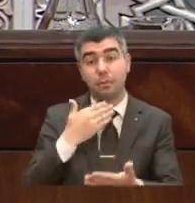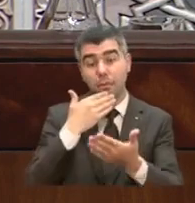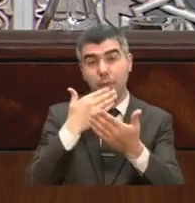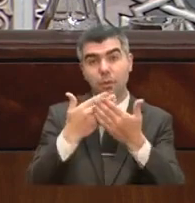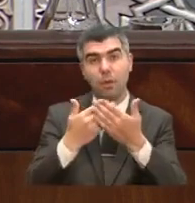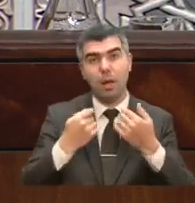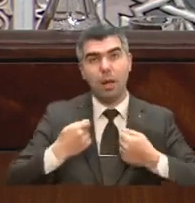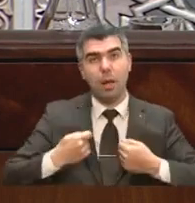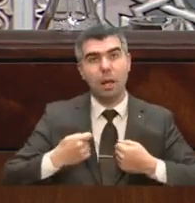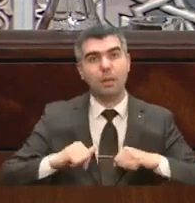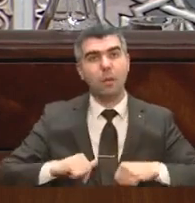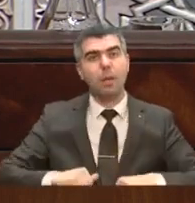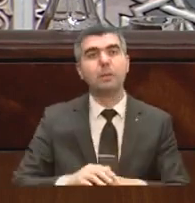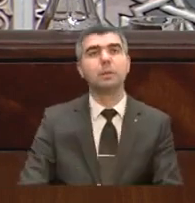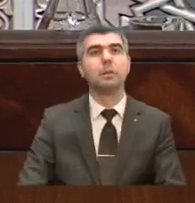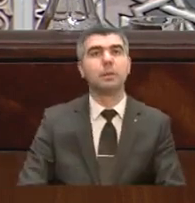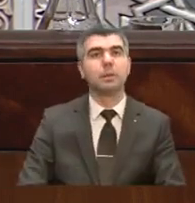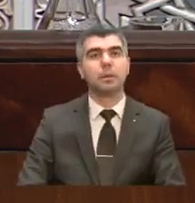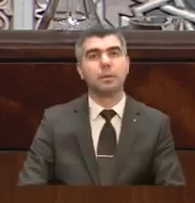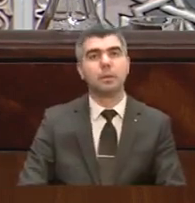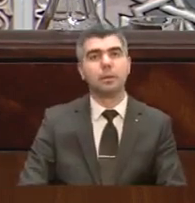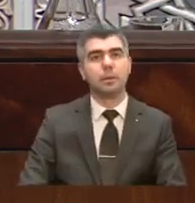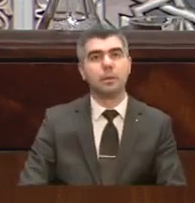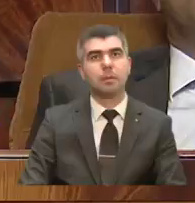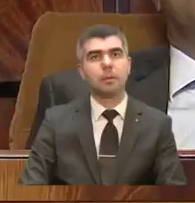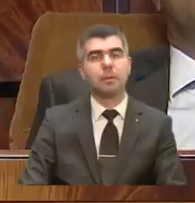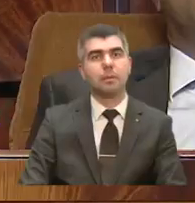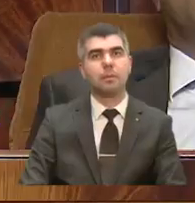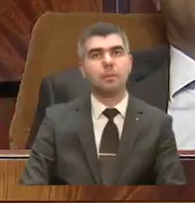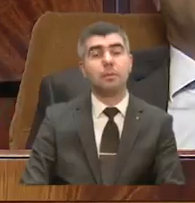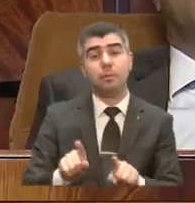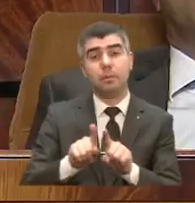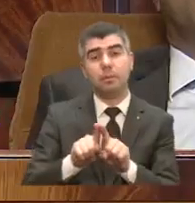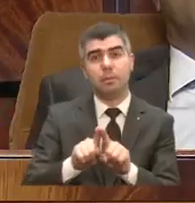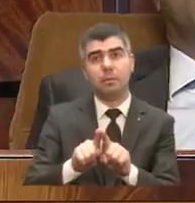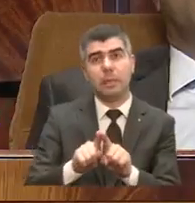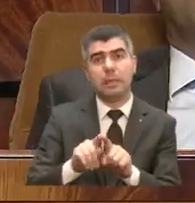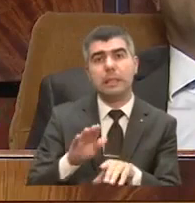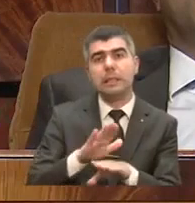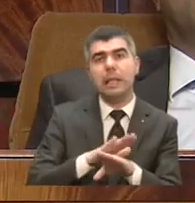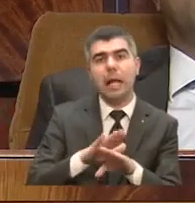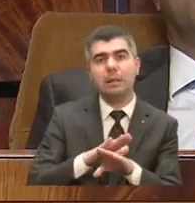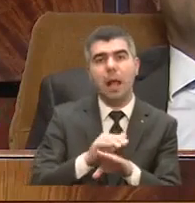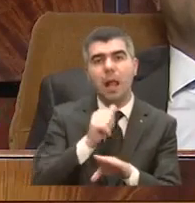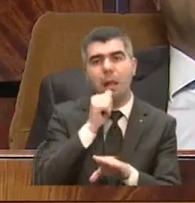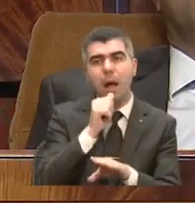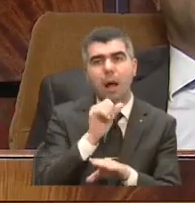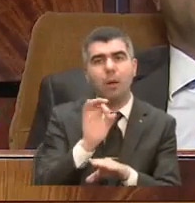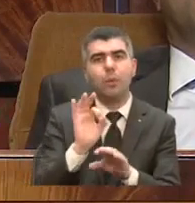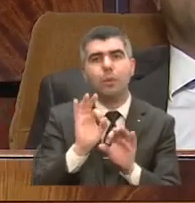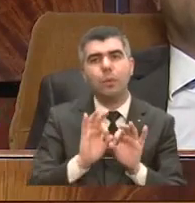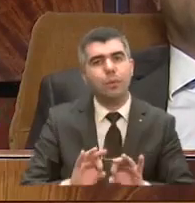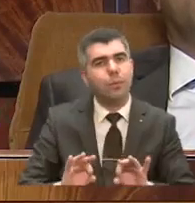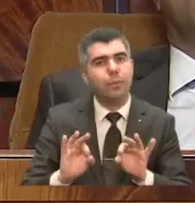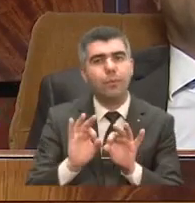المحترم، سيد الوزير المحترم. فيما يتعلق بالسياسة تدبير السياسة المائية، الماء إشكالية